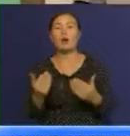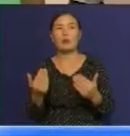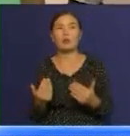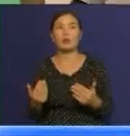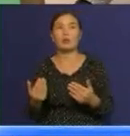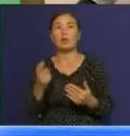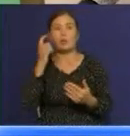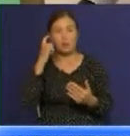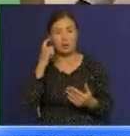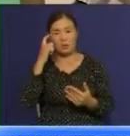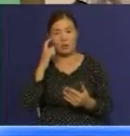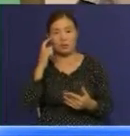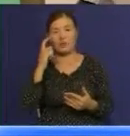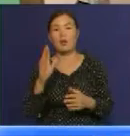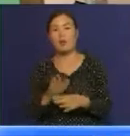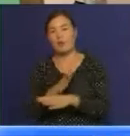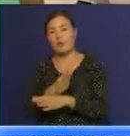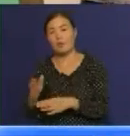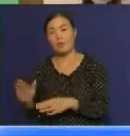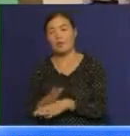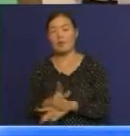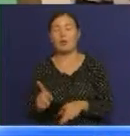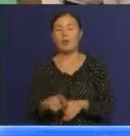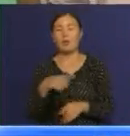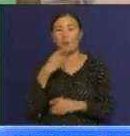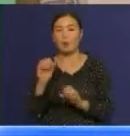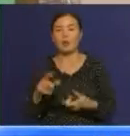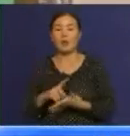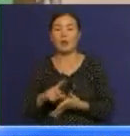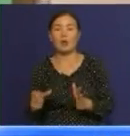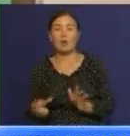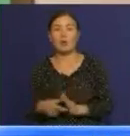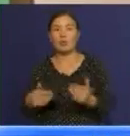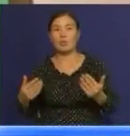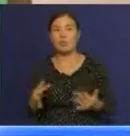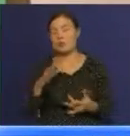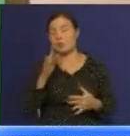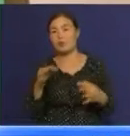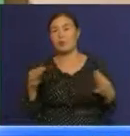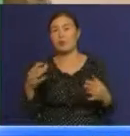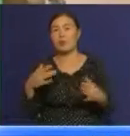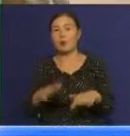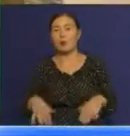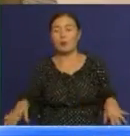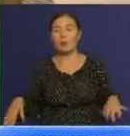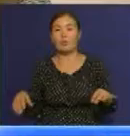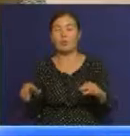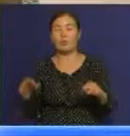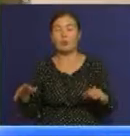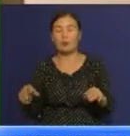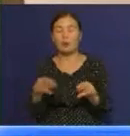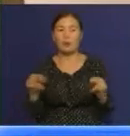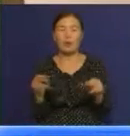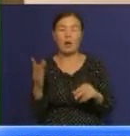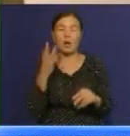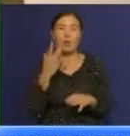задержка психического развития деп айталады. Олар кабинет кәдімгідей сабаққа барады. Мұғалімдер арнайы соларға